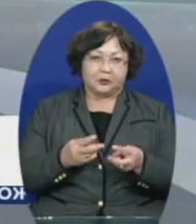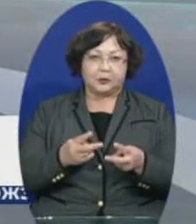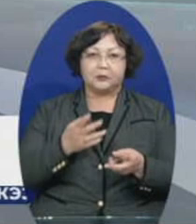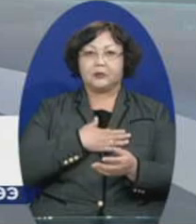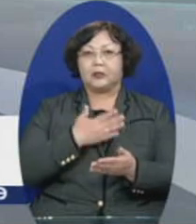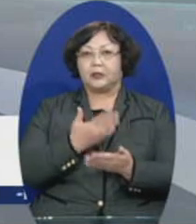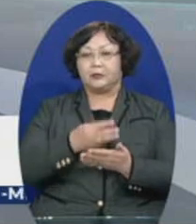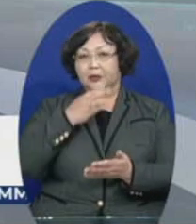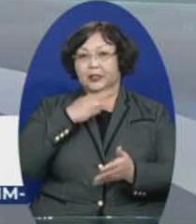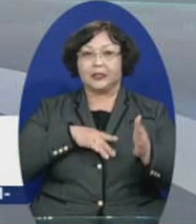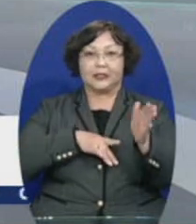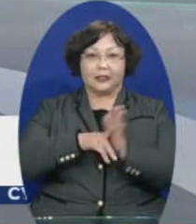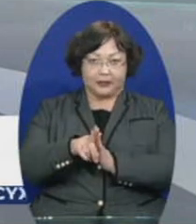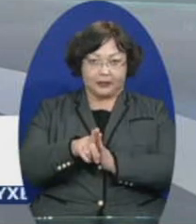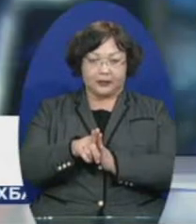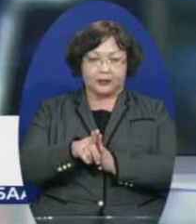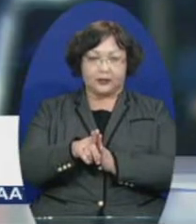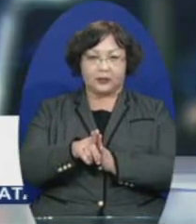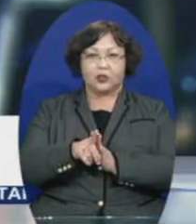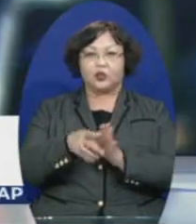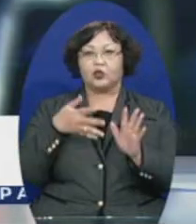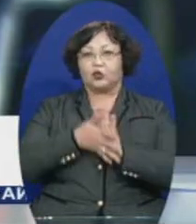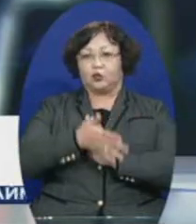баярлалаа. Мэдээний хин та бүхэнд манас түлж бием лавг. За төсвийн тодтоглолын хүрээнд төрийн албан хаагч